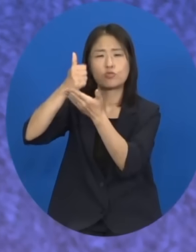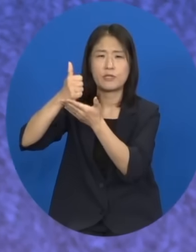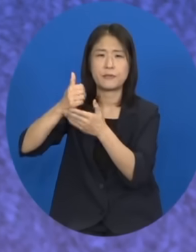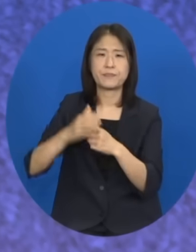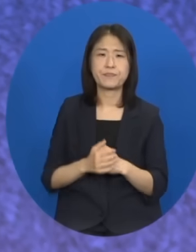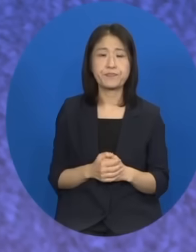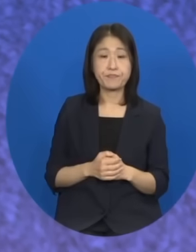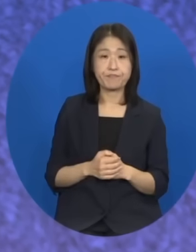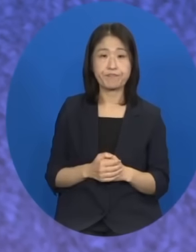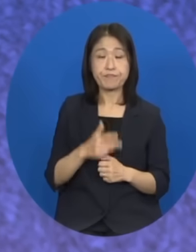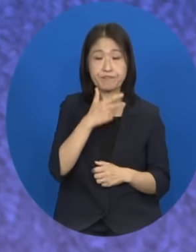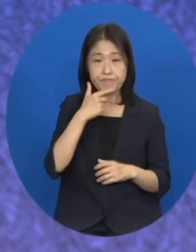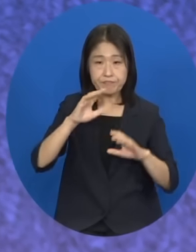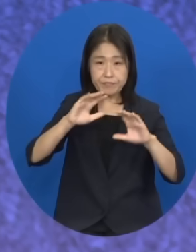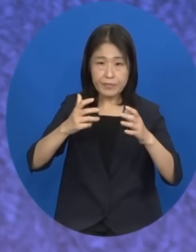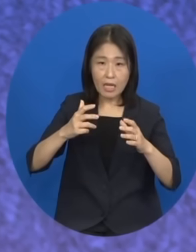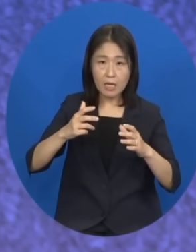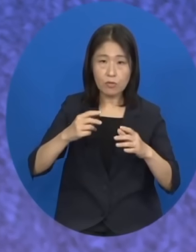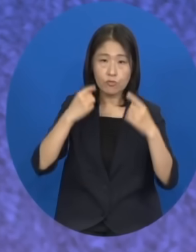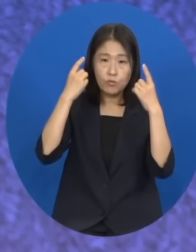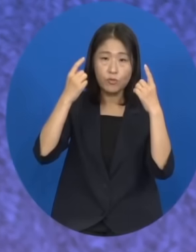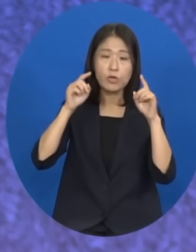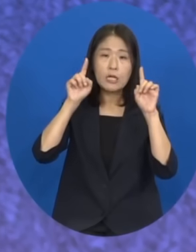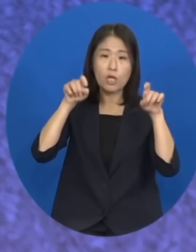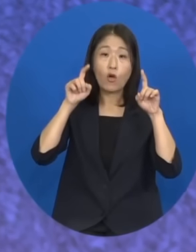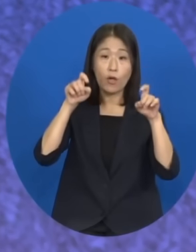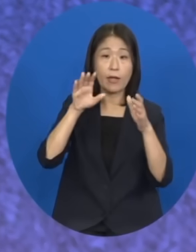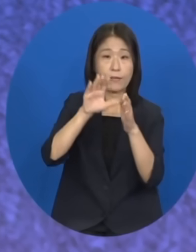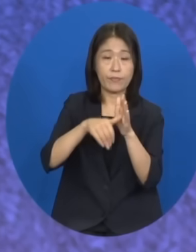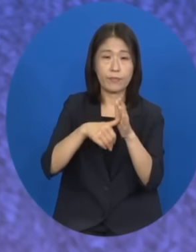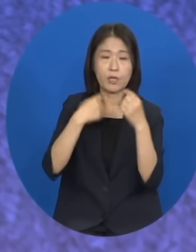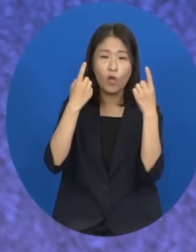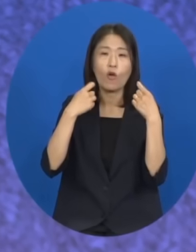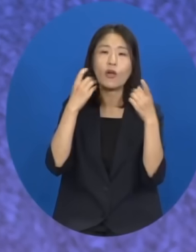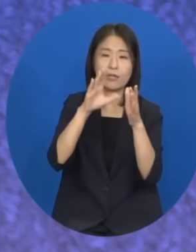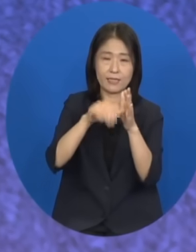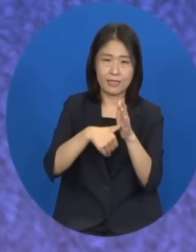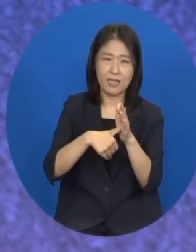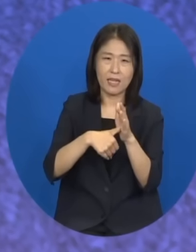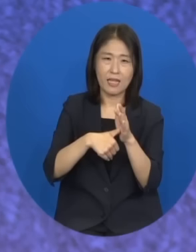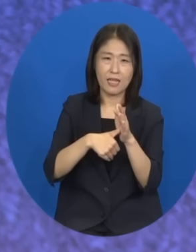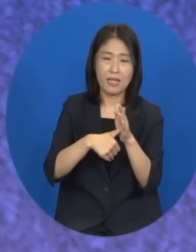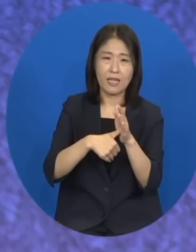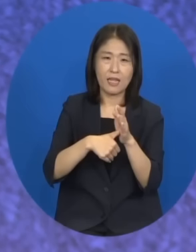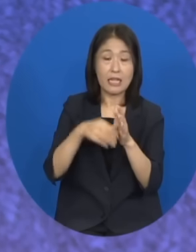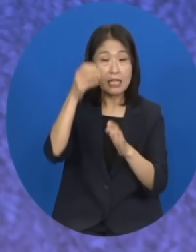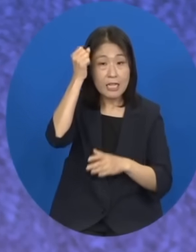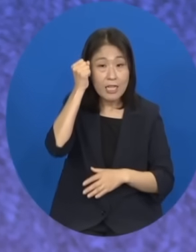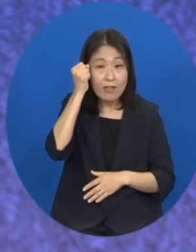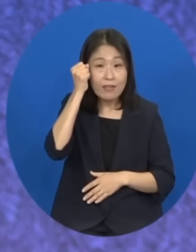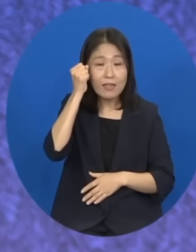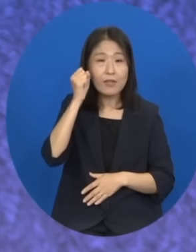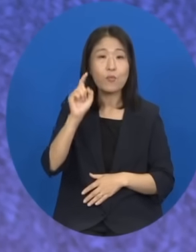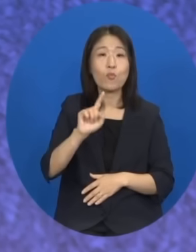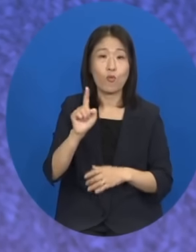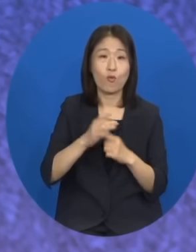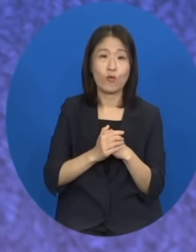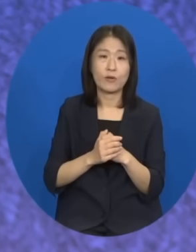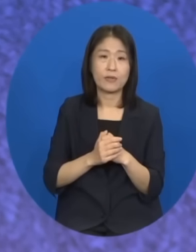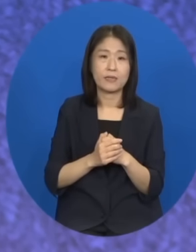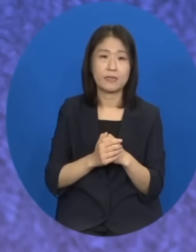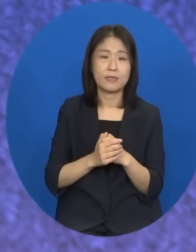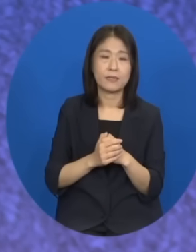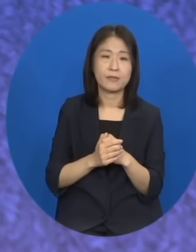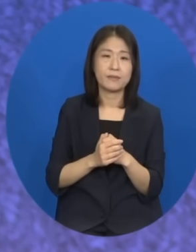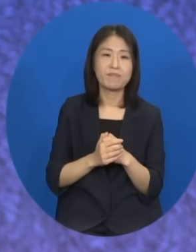스코틀랜드 여정 중에 가장 인상 깊은 곳이 17세기 스코틀랜드 언약도들의 지붕 없는